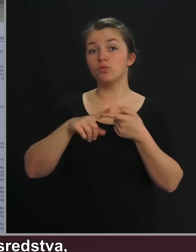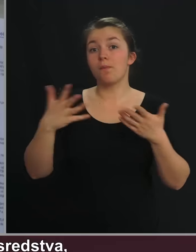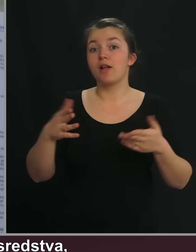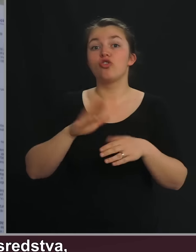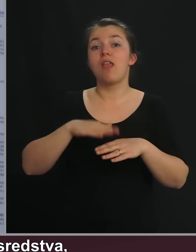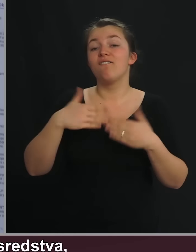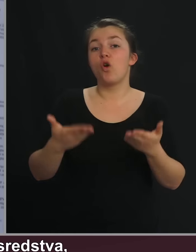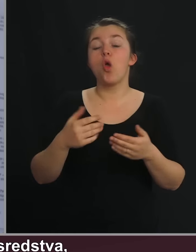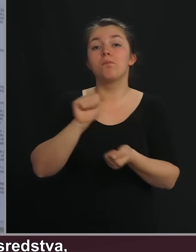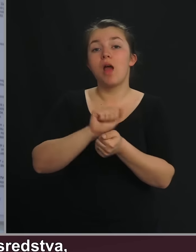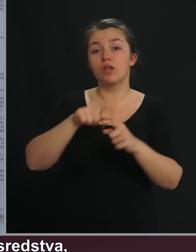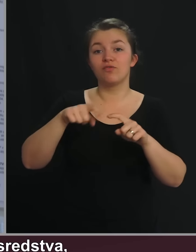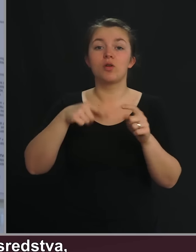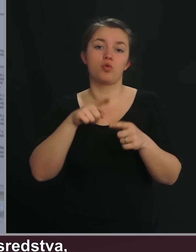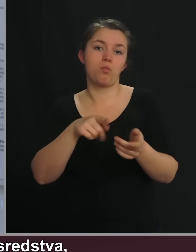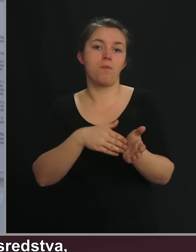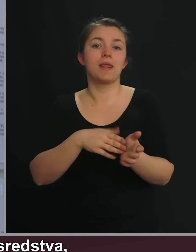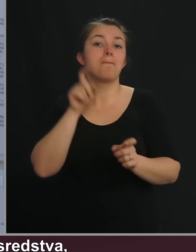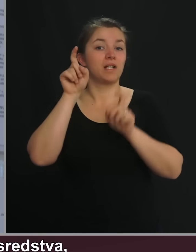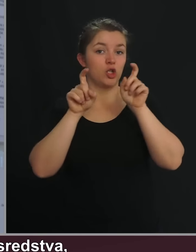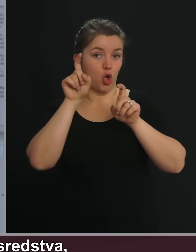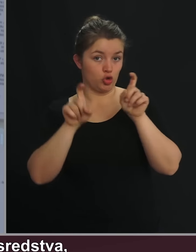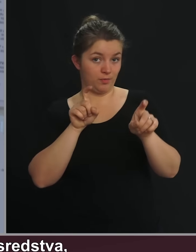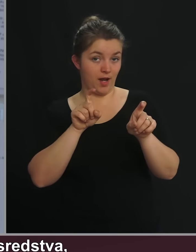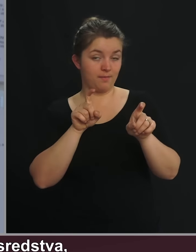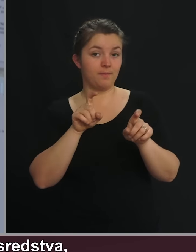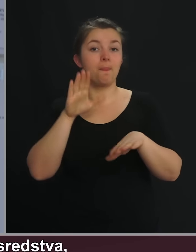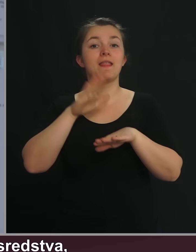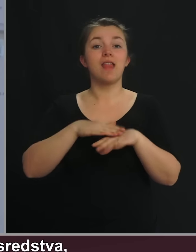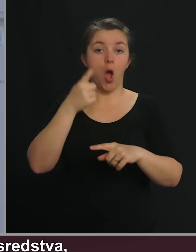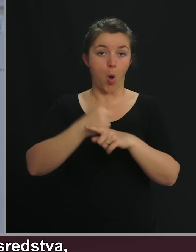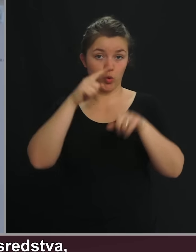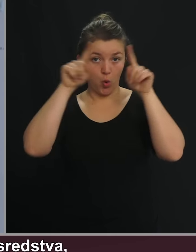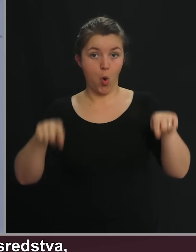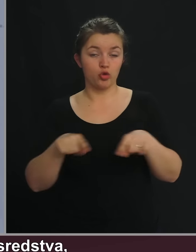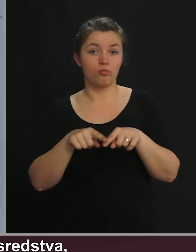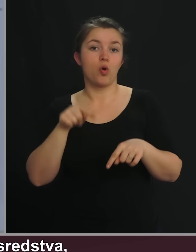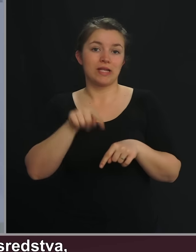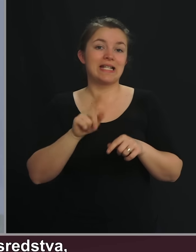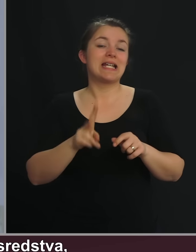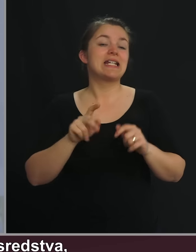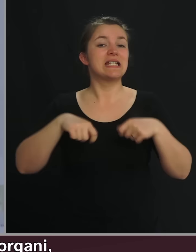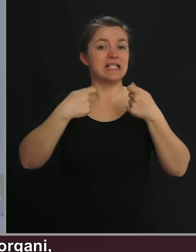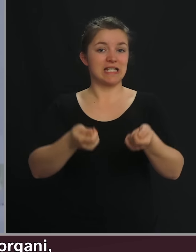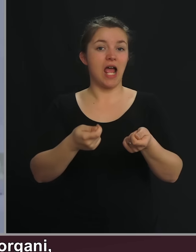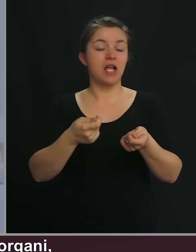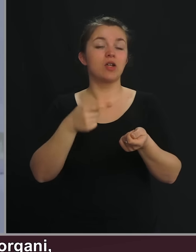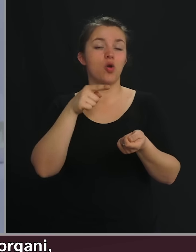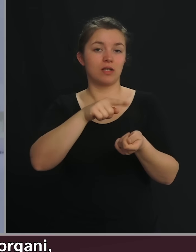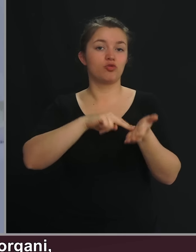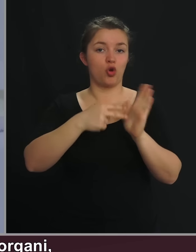Ja, potem so pač na voljo pravna sredstva, kar pomeni pretožba na odločbo pač te, ki je